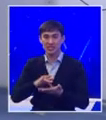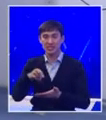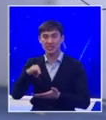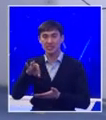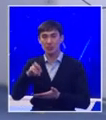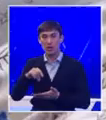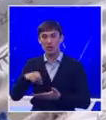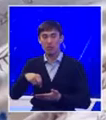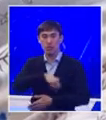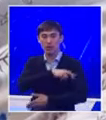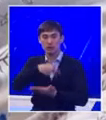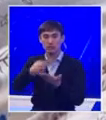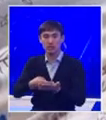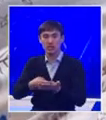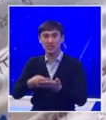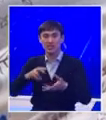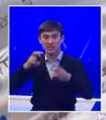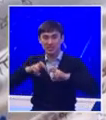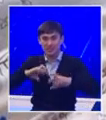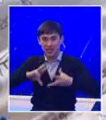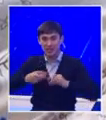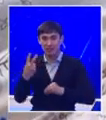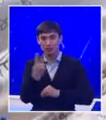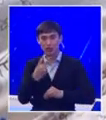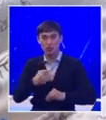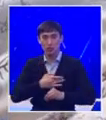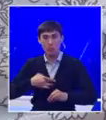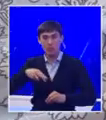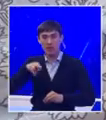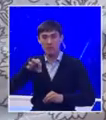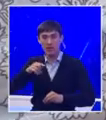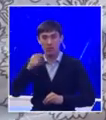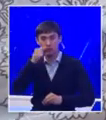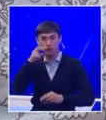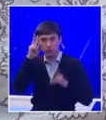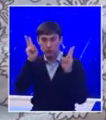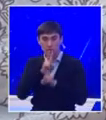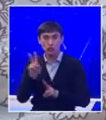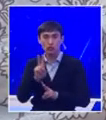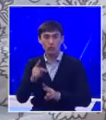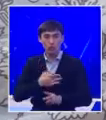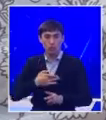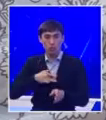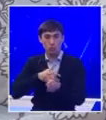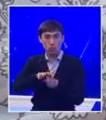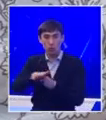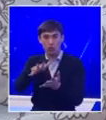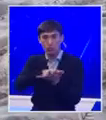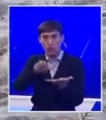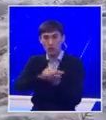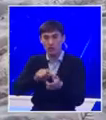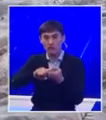на больничную койку попал с диагнозом двусторонняя пневмония. Однако мужчина даже не подозревал, что его легкие были уже полностью поражены